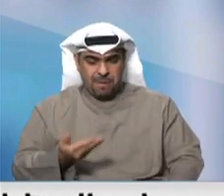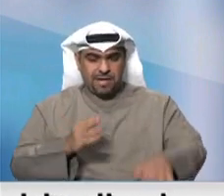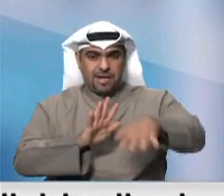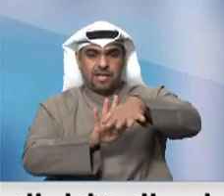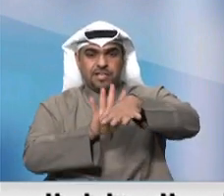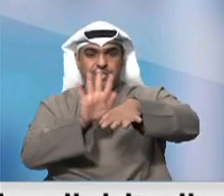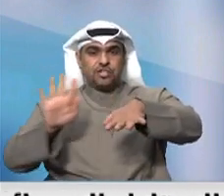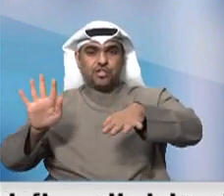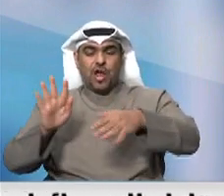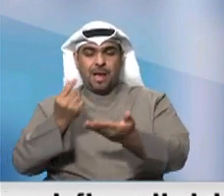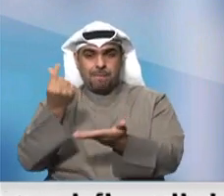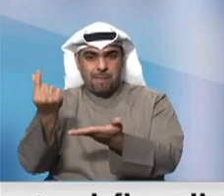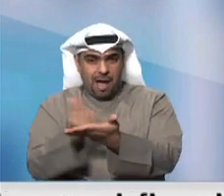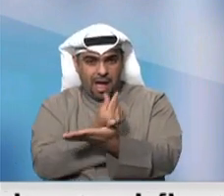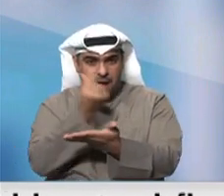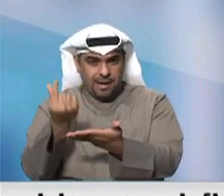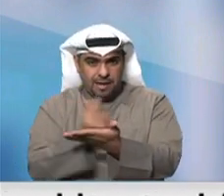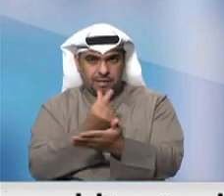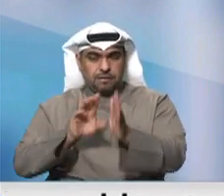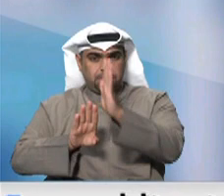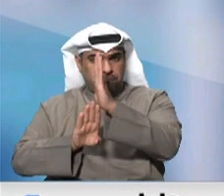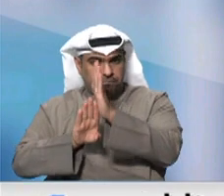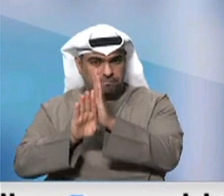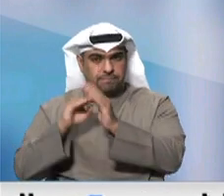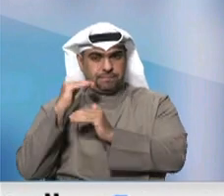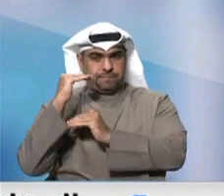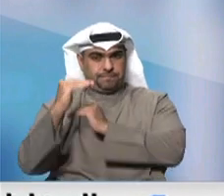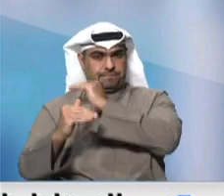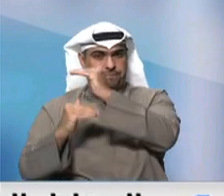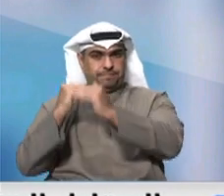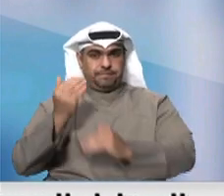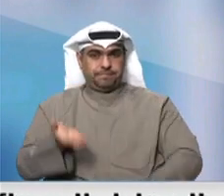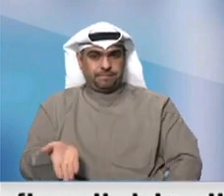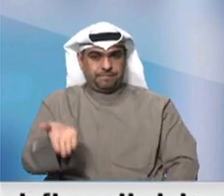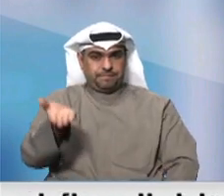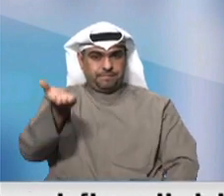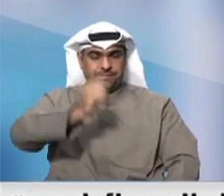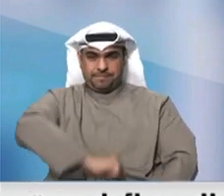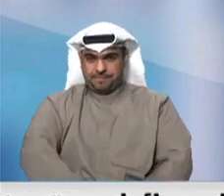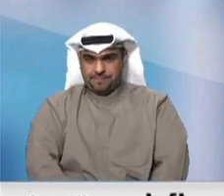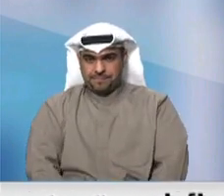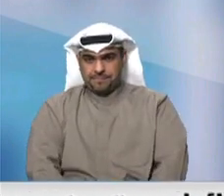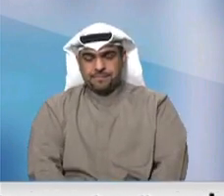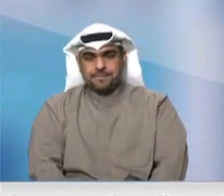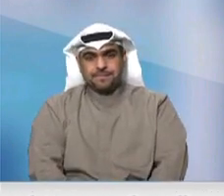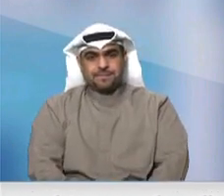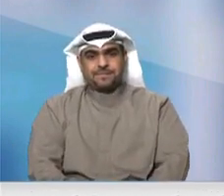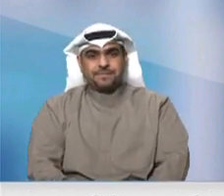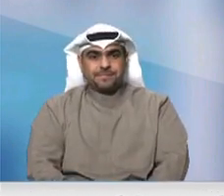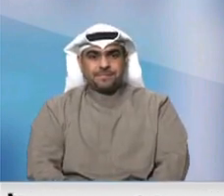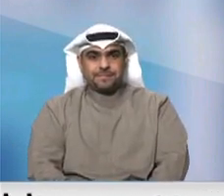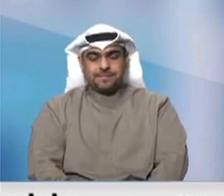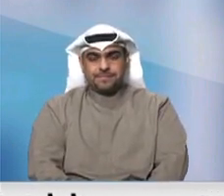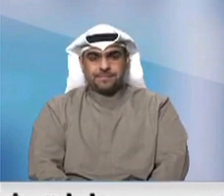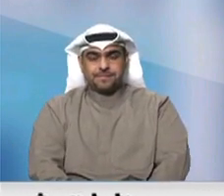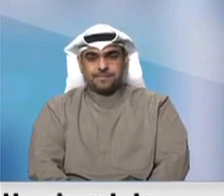الصحه والعافيه ولجمهور غانا وشعبها الصديق كل التقدم والازدهار